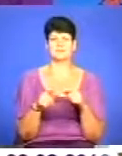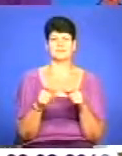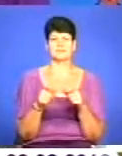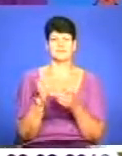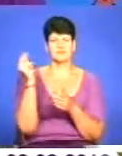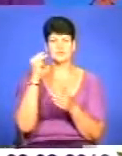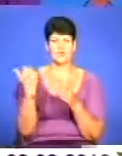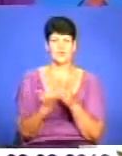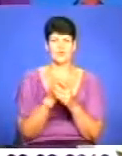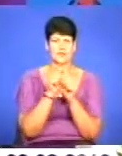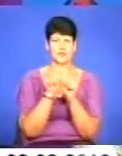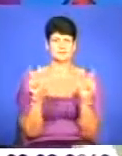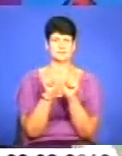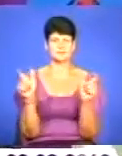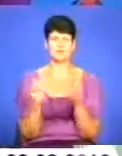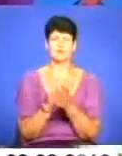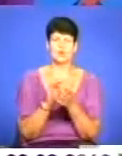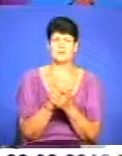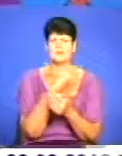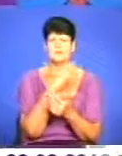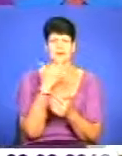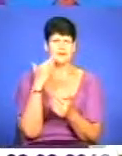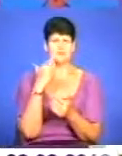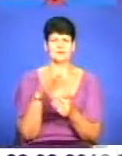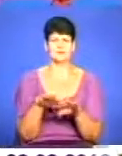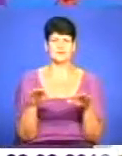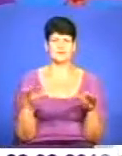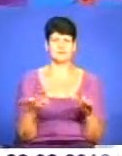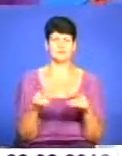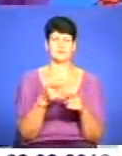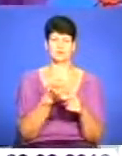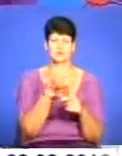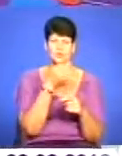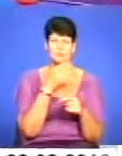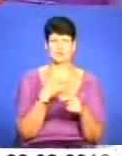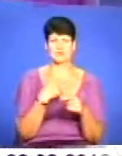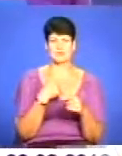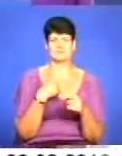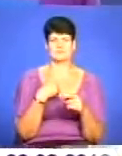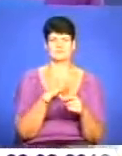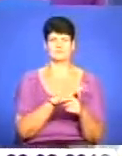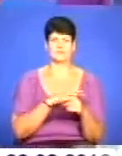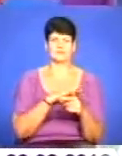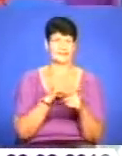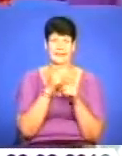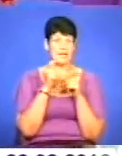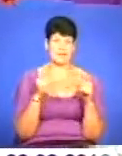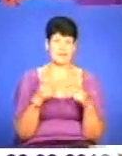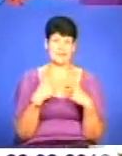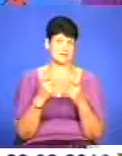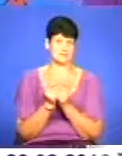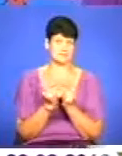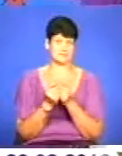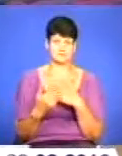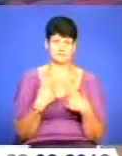тут, познайомились з багатьма дітьми. Нам дуже подобається тут вважати, вони не кричать на нас, вони з нами